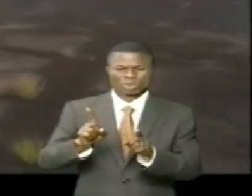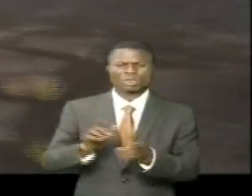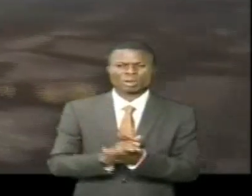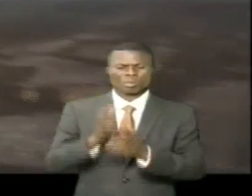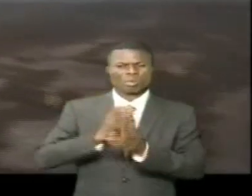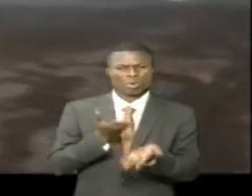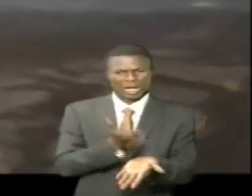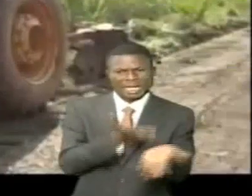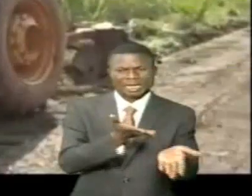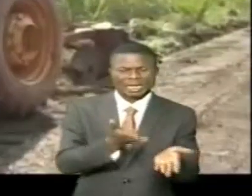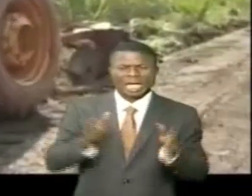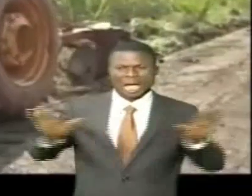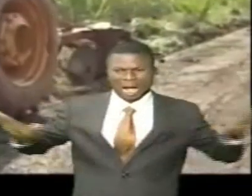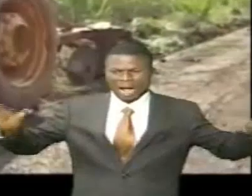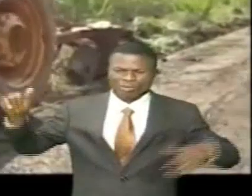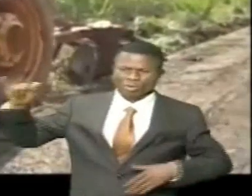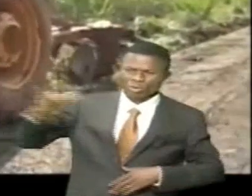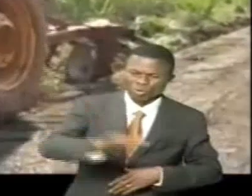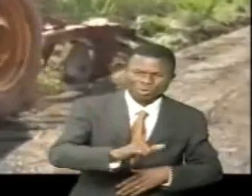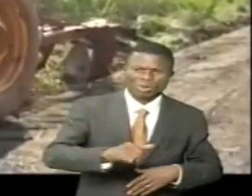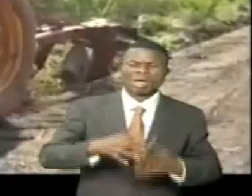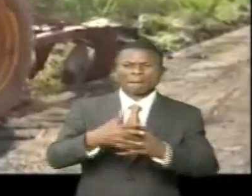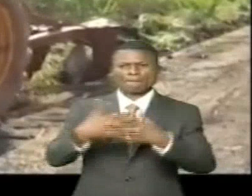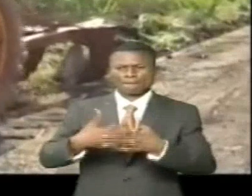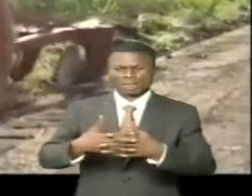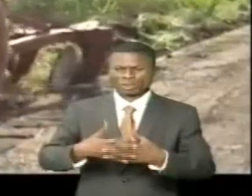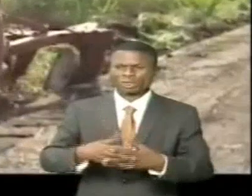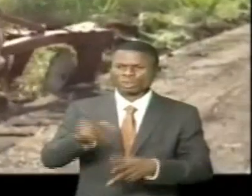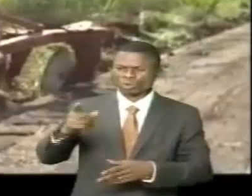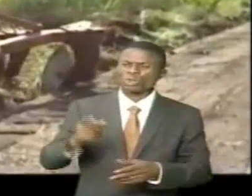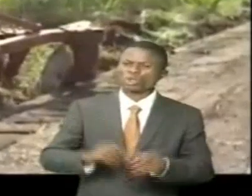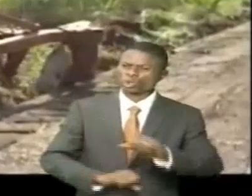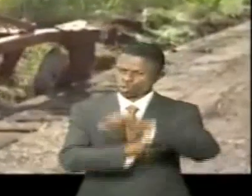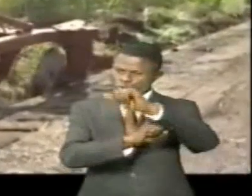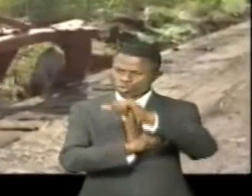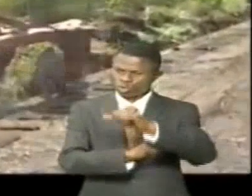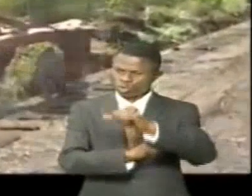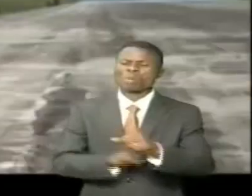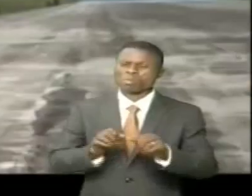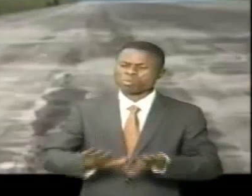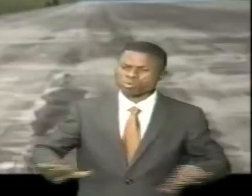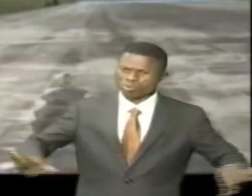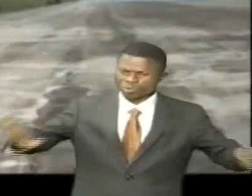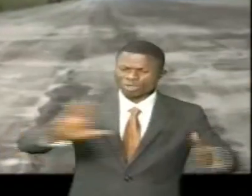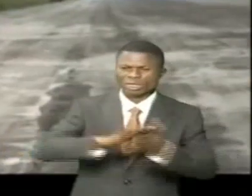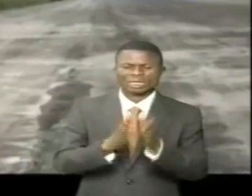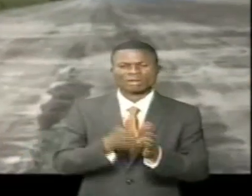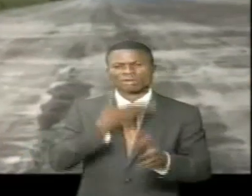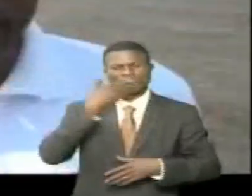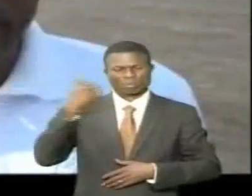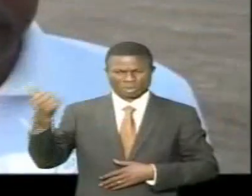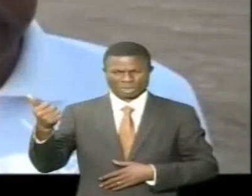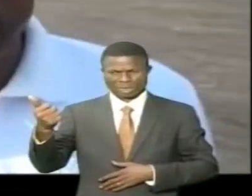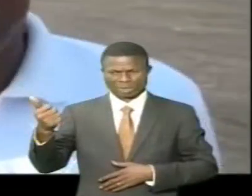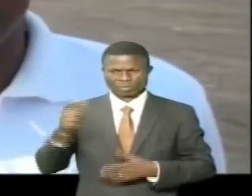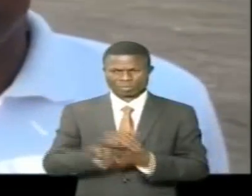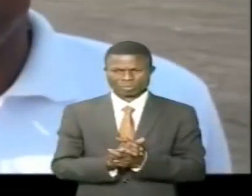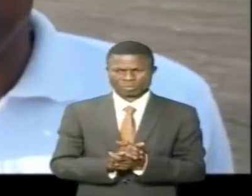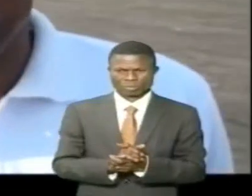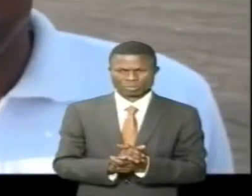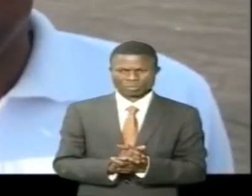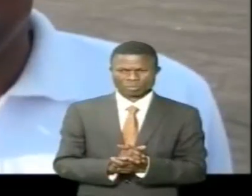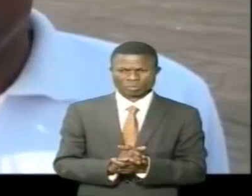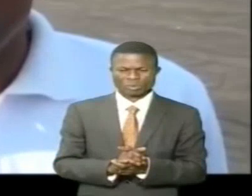temps, ce sont ces tracteurs qui sont mis en contribution pour la rénovation de la piste de secours également engloutie. Et c'est un homme